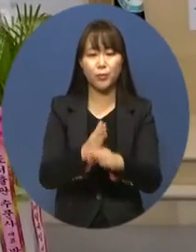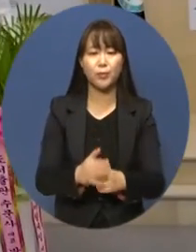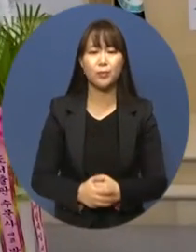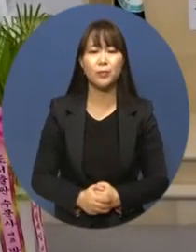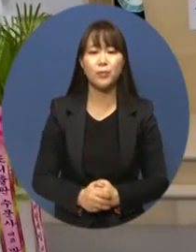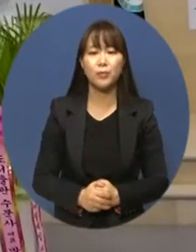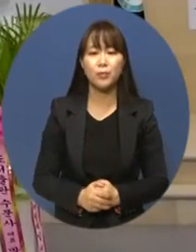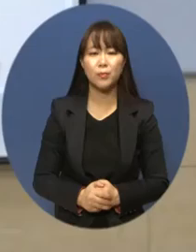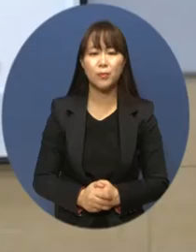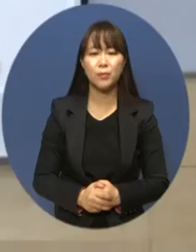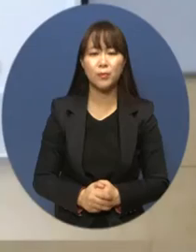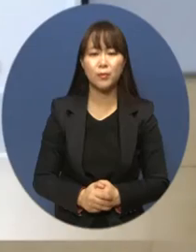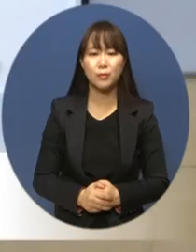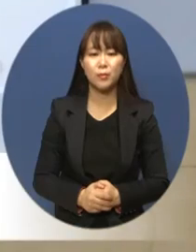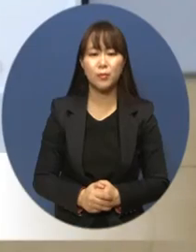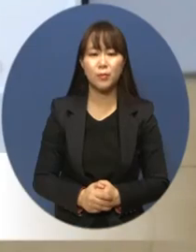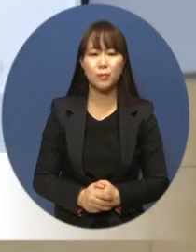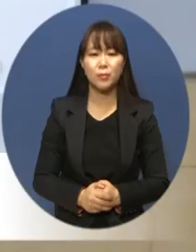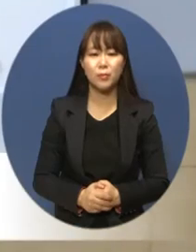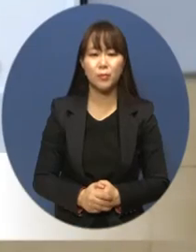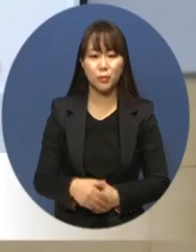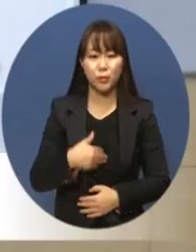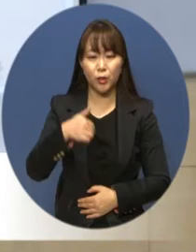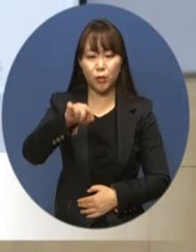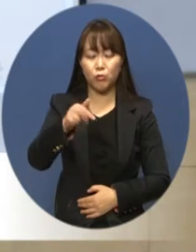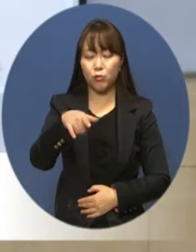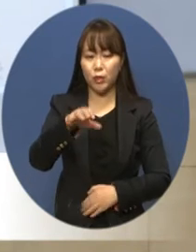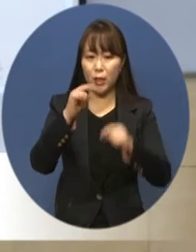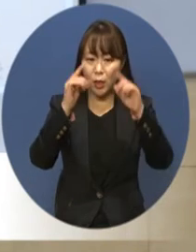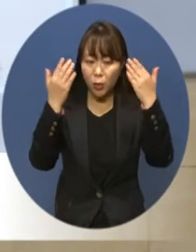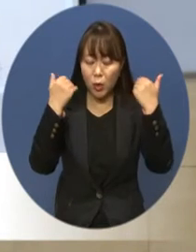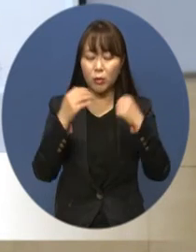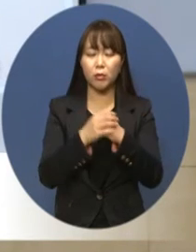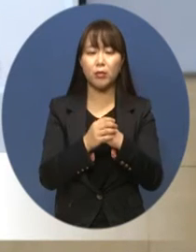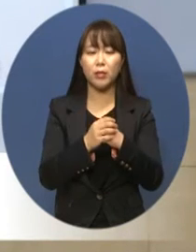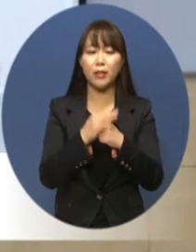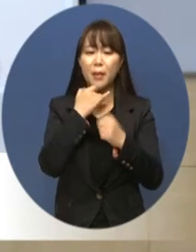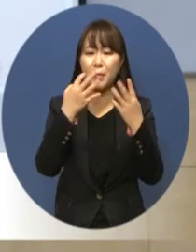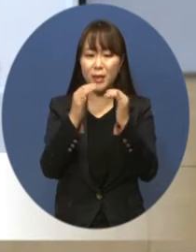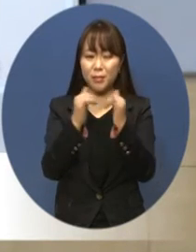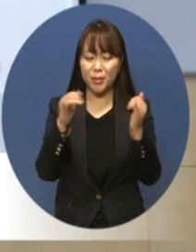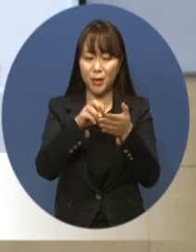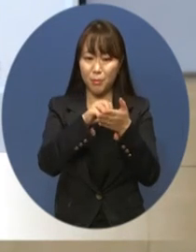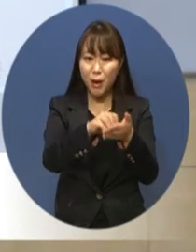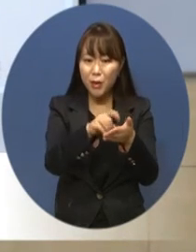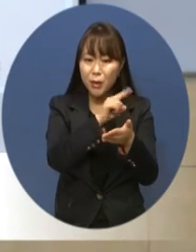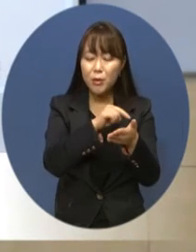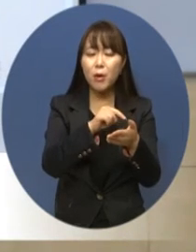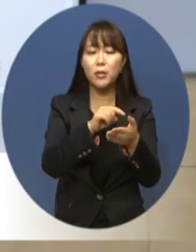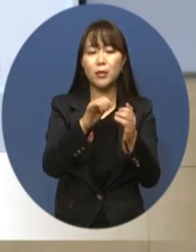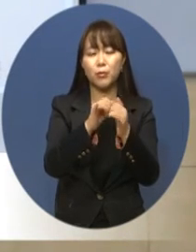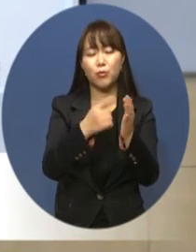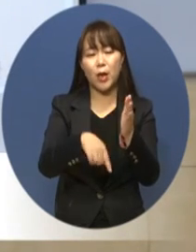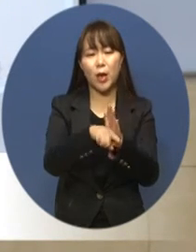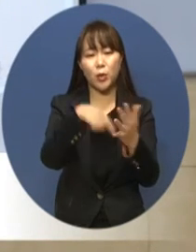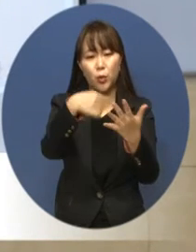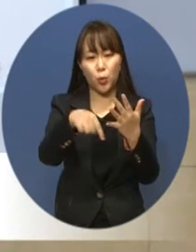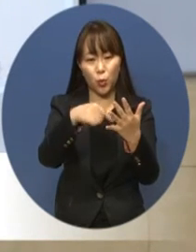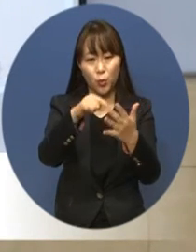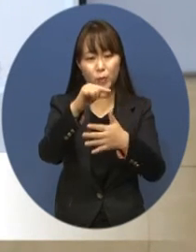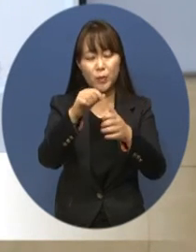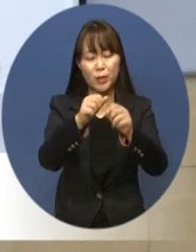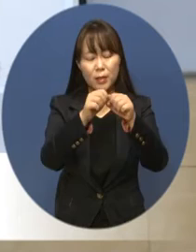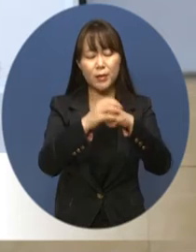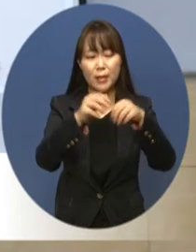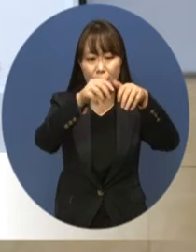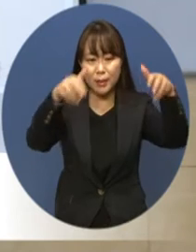있습니다 저희 군장대학교 는 만학도 를 위한 교육시스템 들을 확신하고 있습니다 만학도 들이